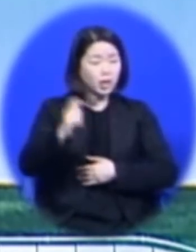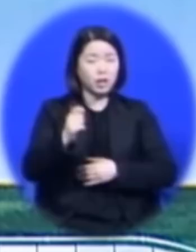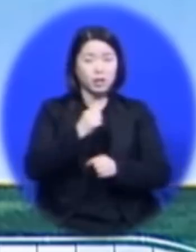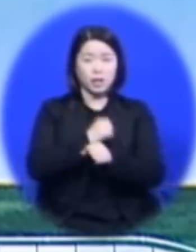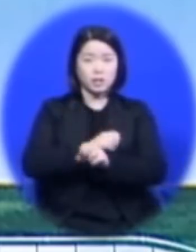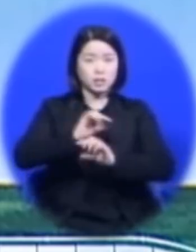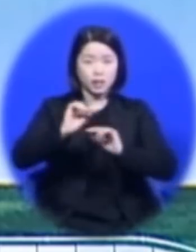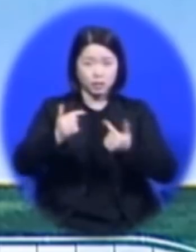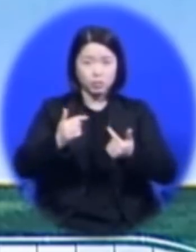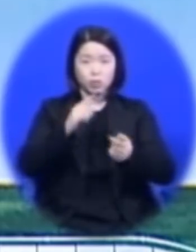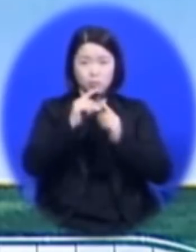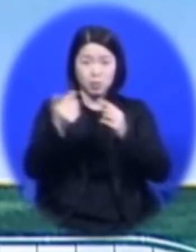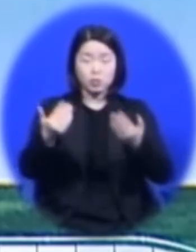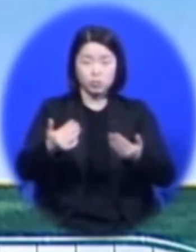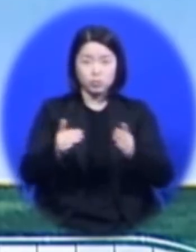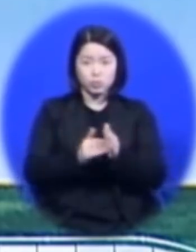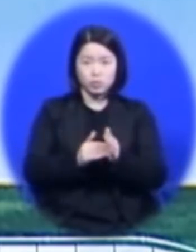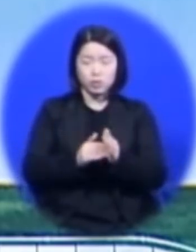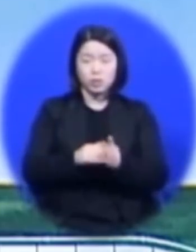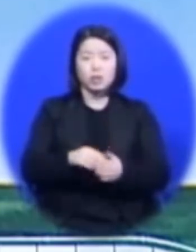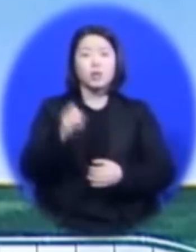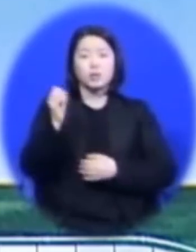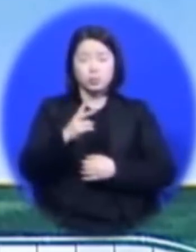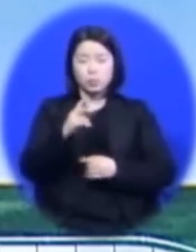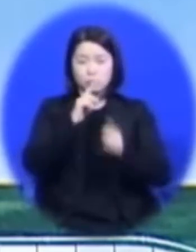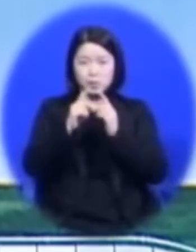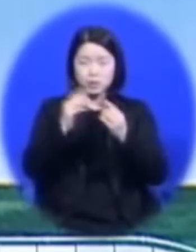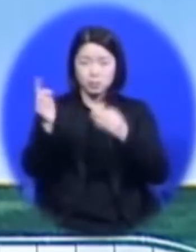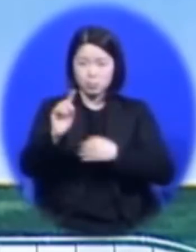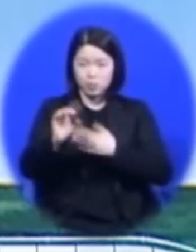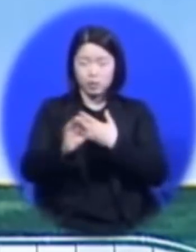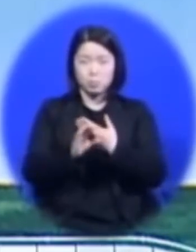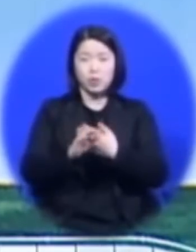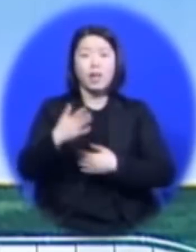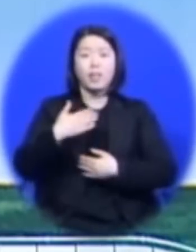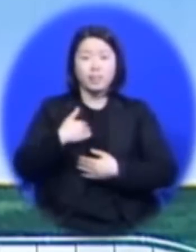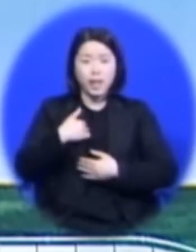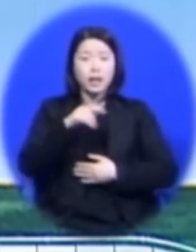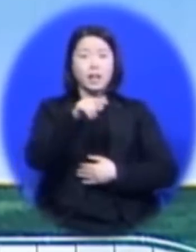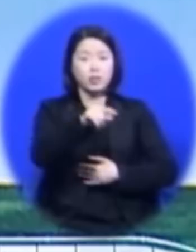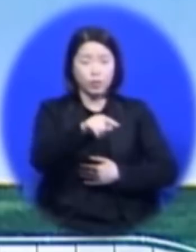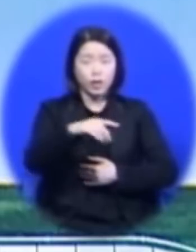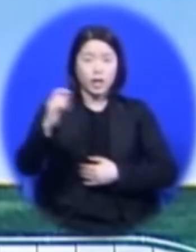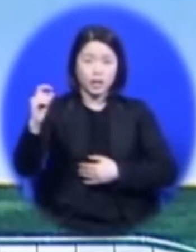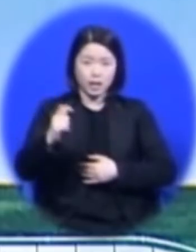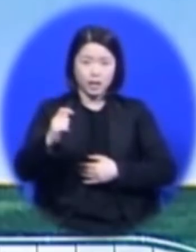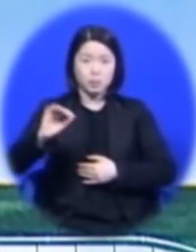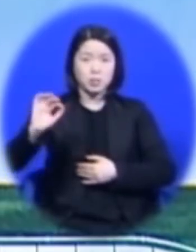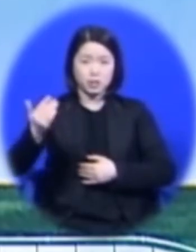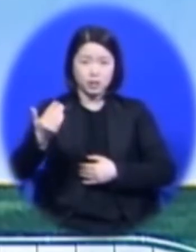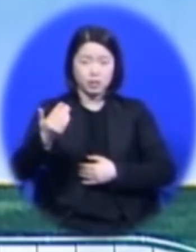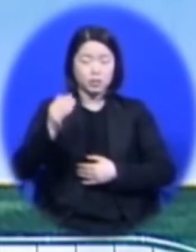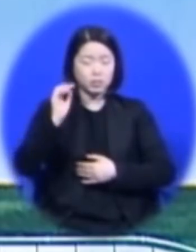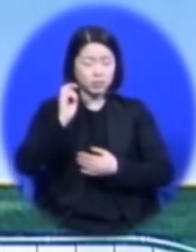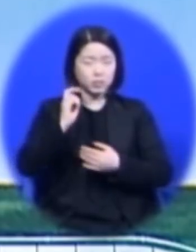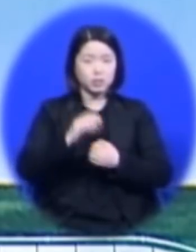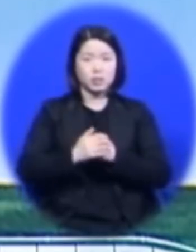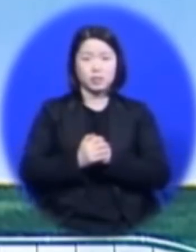것이라고 말씀 하셨 그러면서 말씀하시기를 내가 너의 강함 이 될 것이다